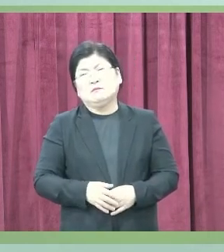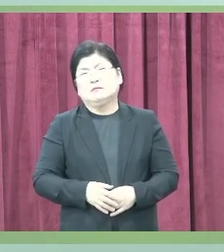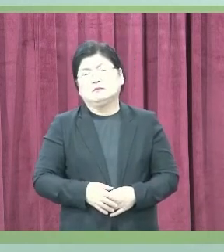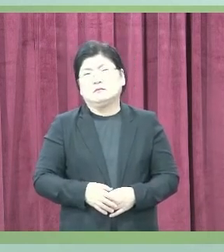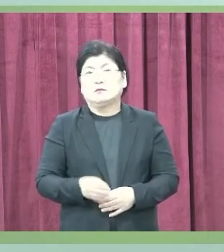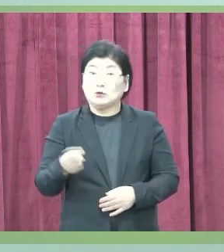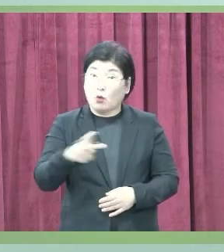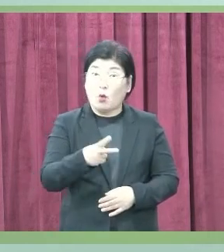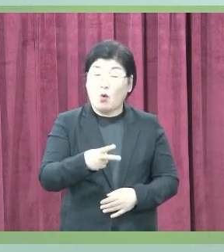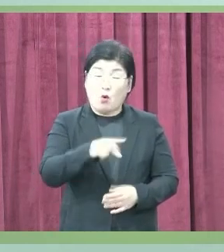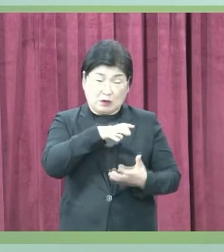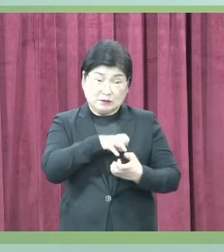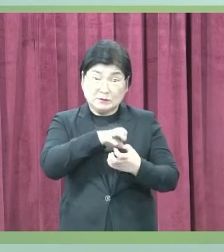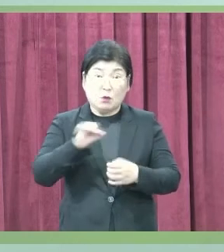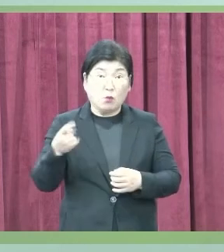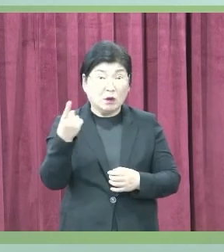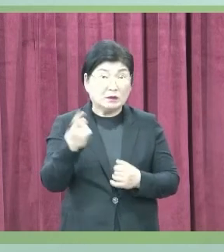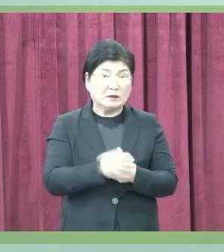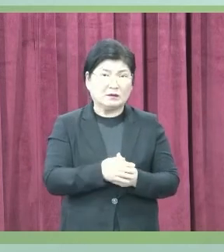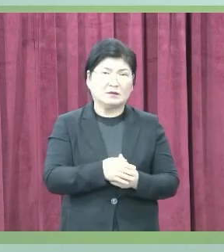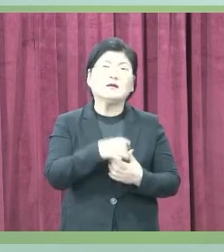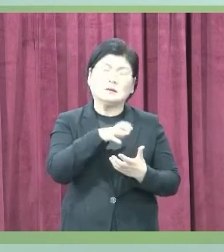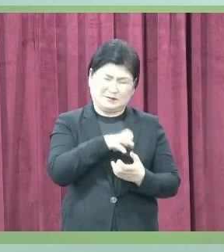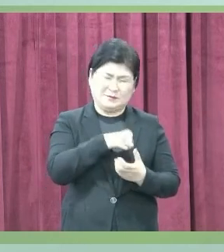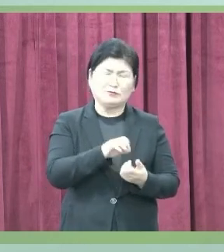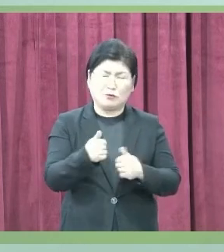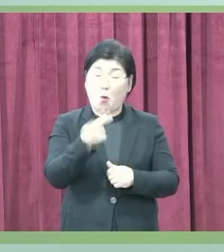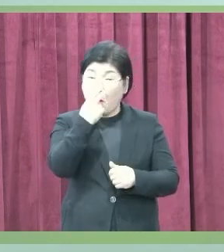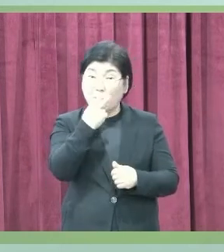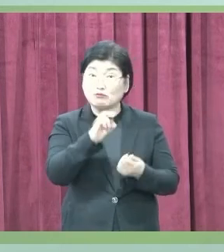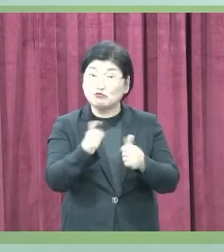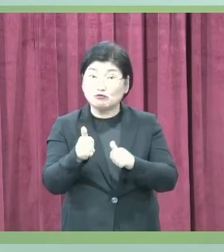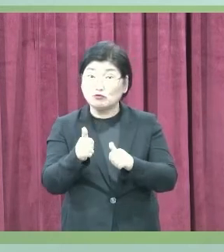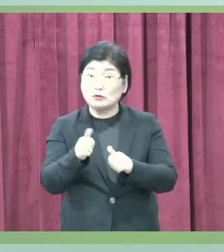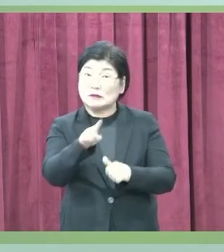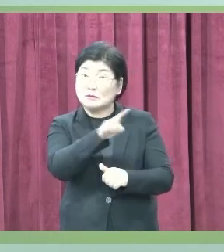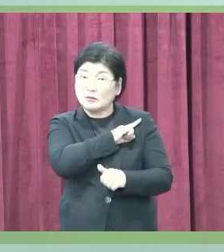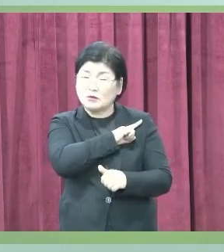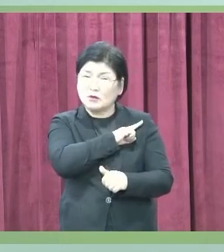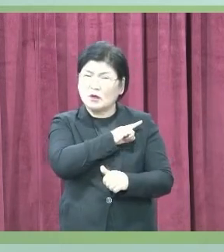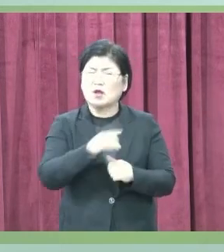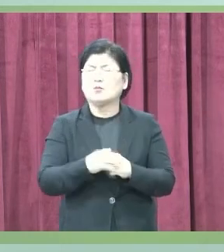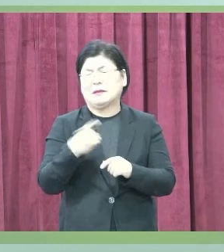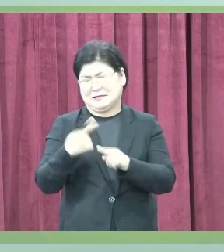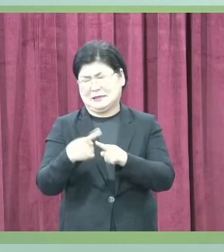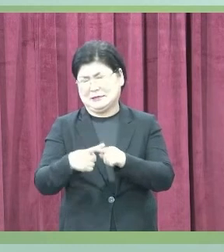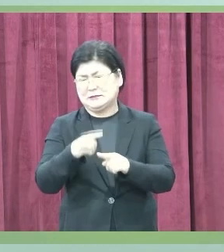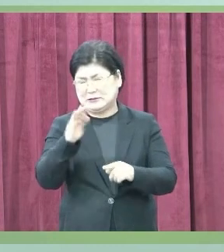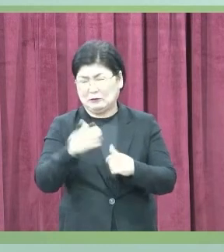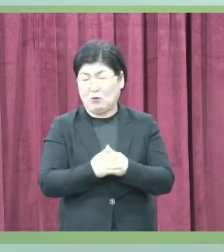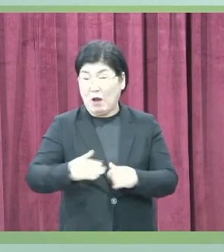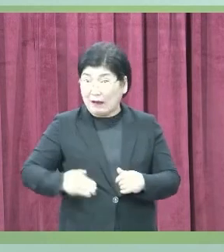그 다음에 심장질환 원인 1위가 심장질환, 호흡기 장애 사망 원인 1위가 만성하기도 질환, 그리고